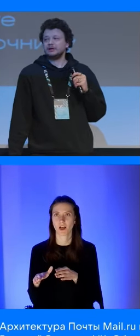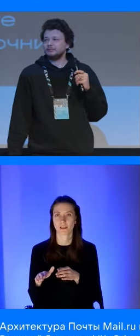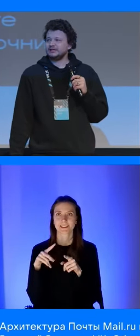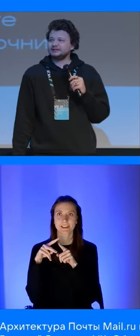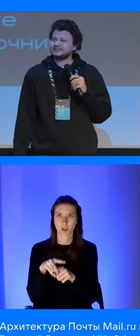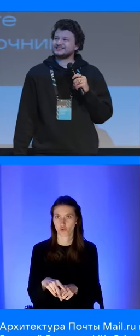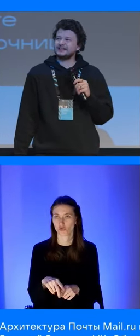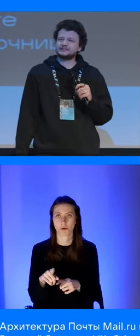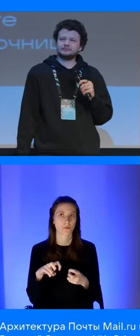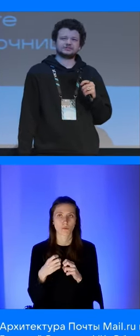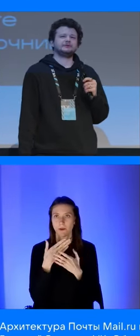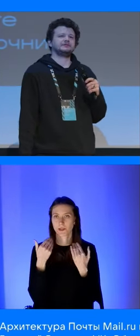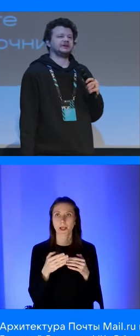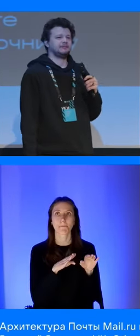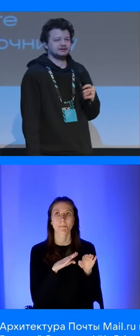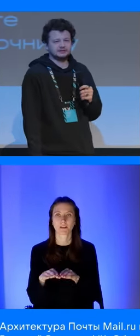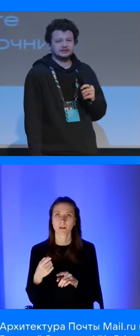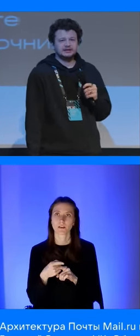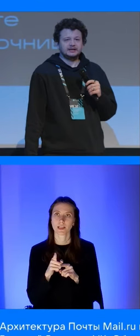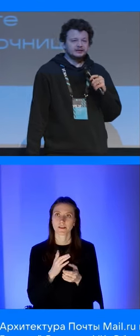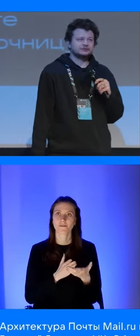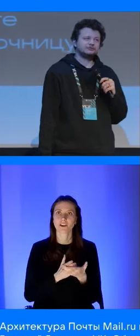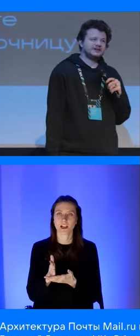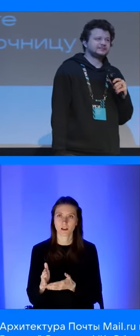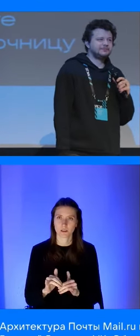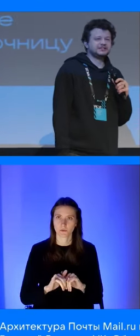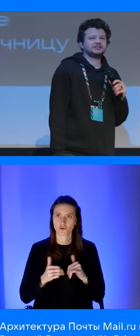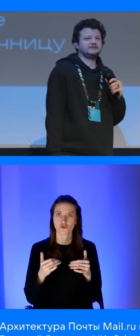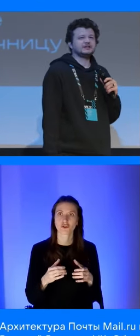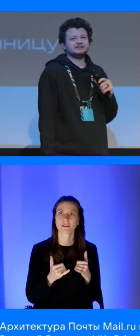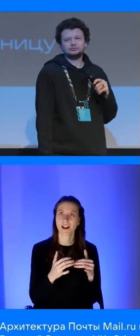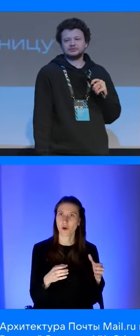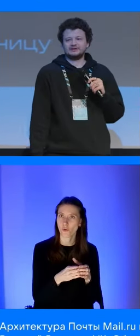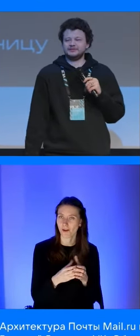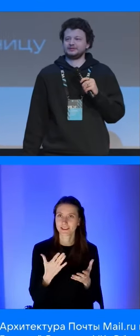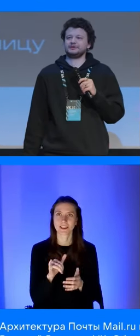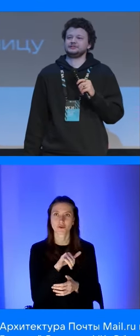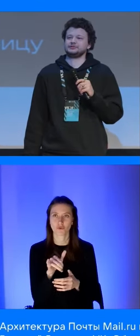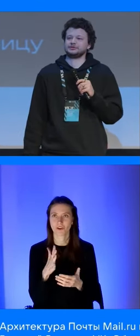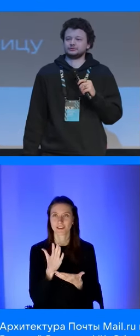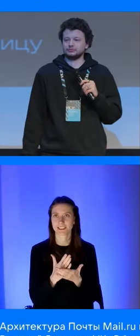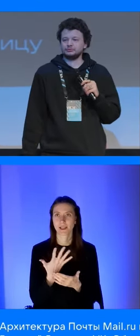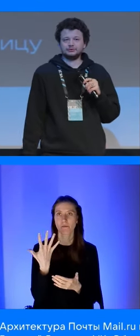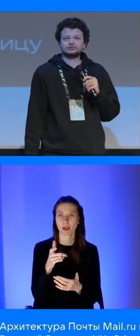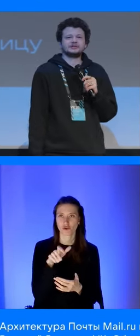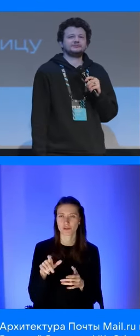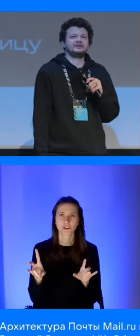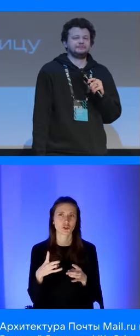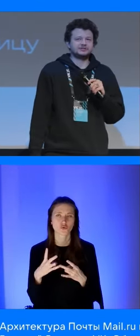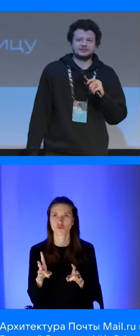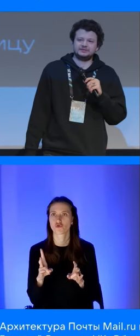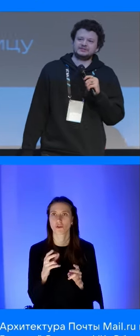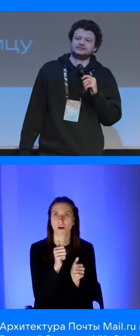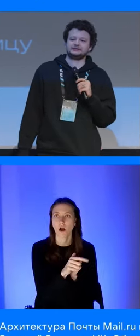проблем. Монолит — это средство масштабирования команды. Если у вас 5 человек, не нужно вам делать микросервисную архитектуру. Не нужно